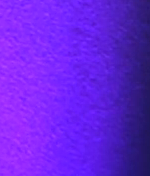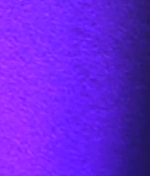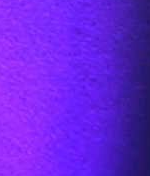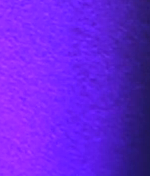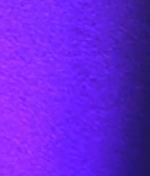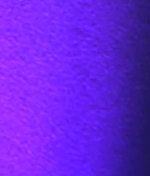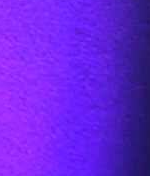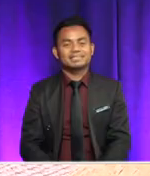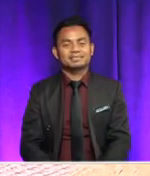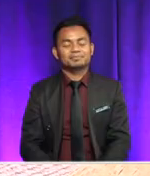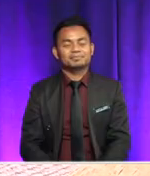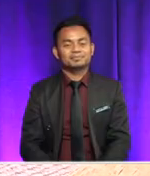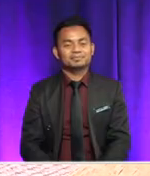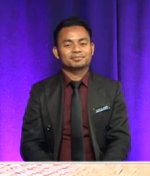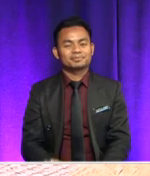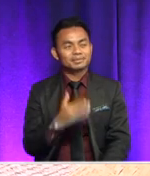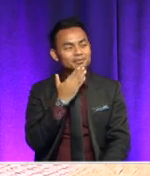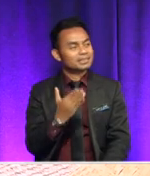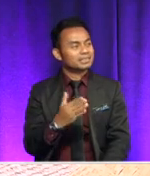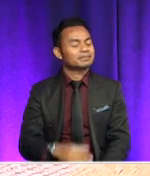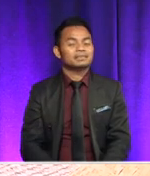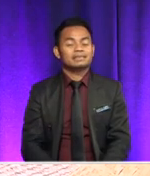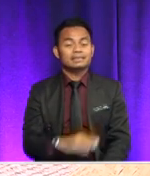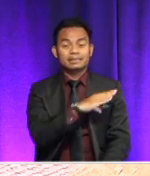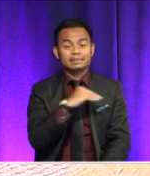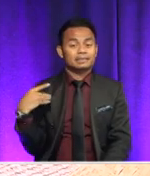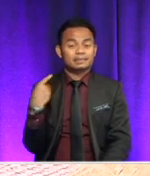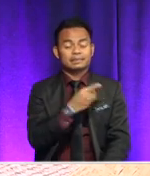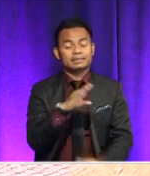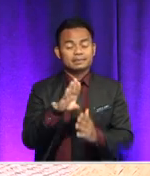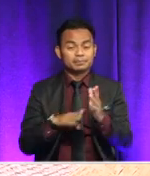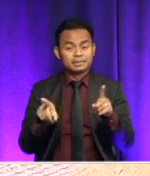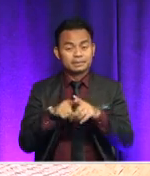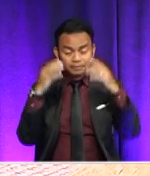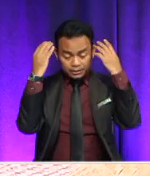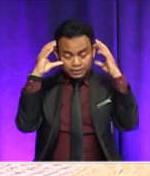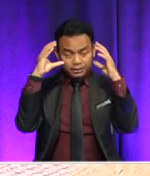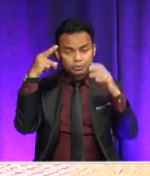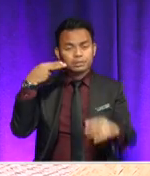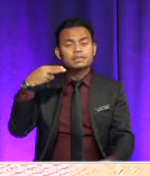sejahtera untuk hari ini dan kita juga bersama dengan Cikgu kita ini